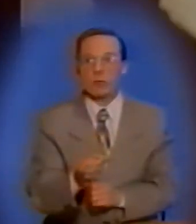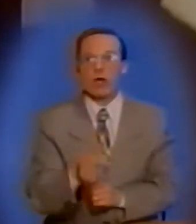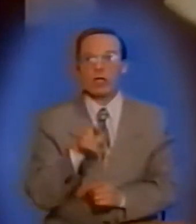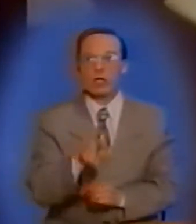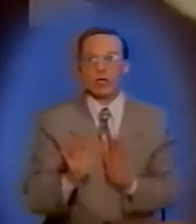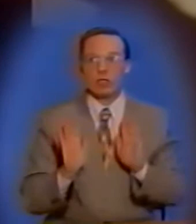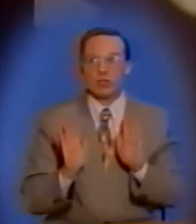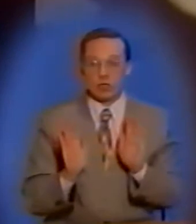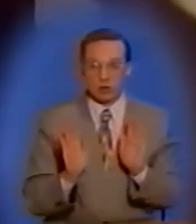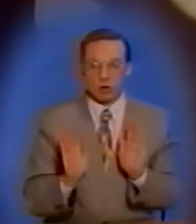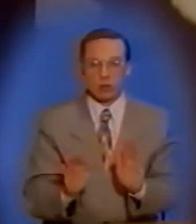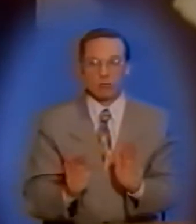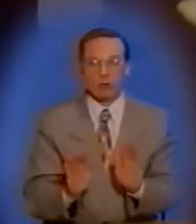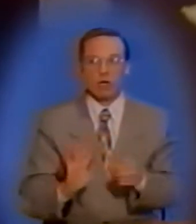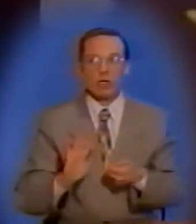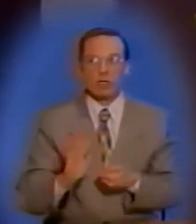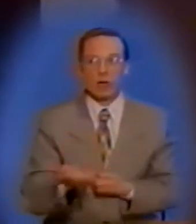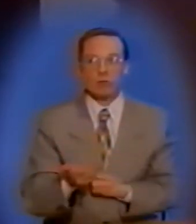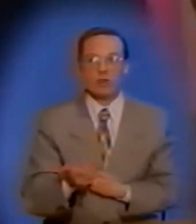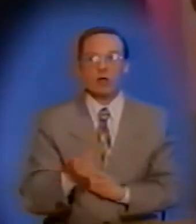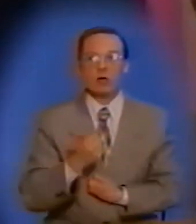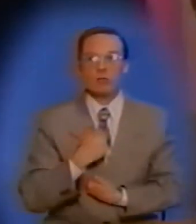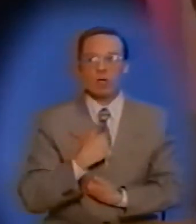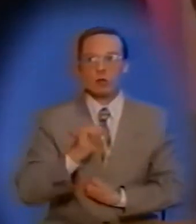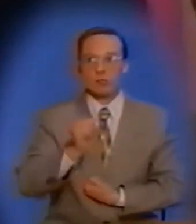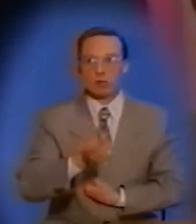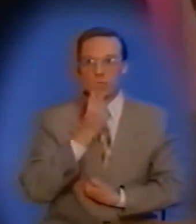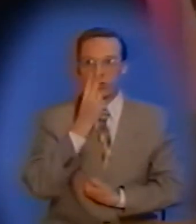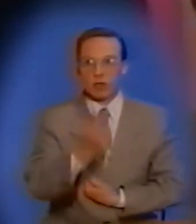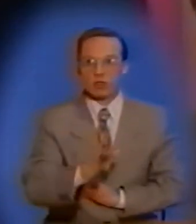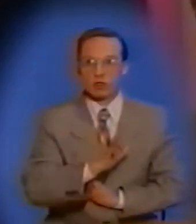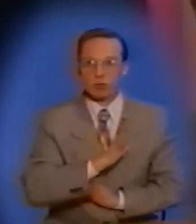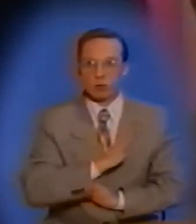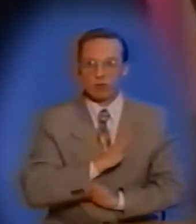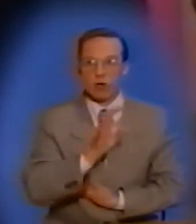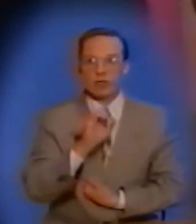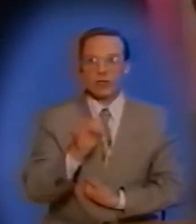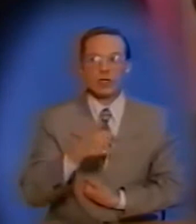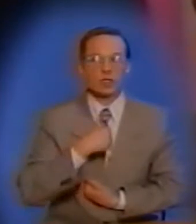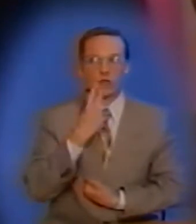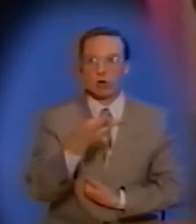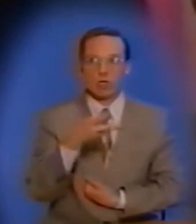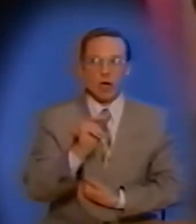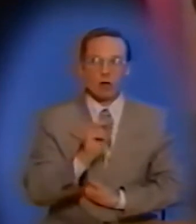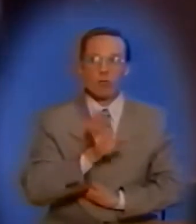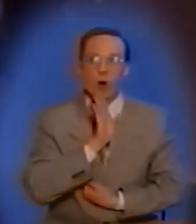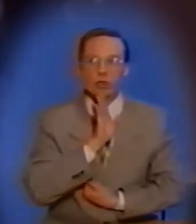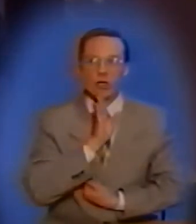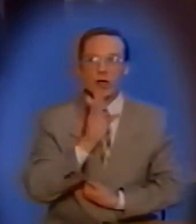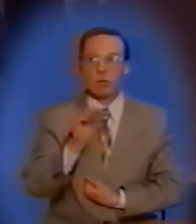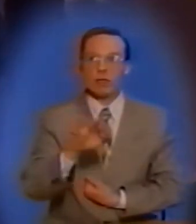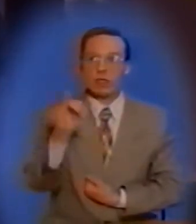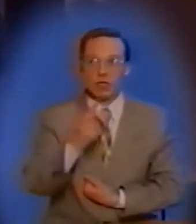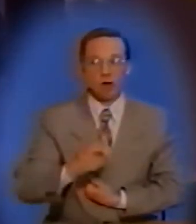tiesiog, kaip. Mano pirmas žvilgsnis buvo tai, kad aš žiūrėdavau ne moterį, bet į